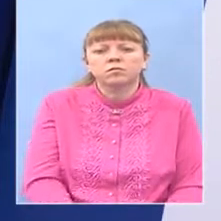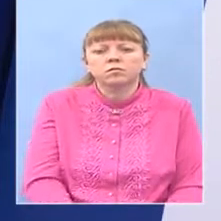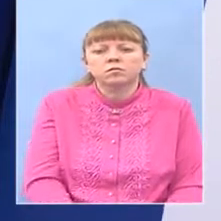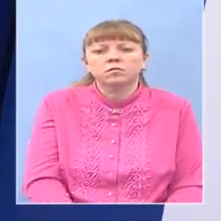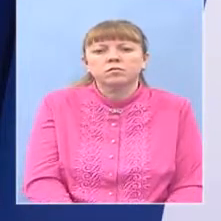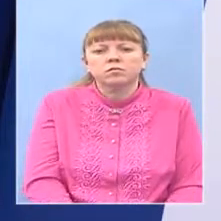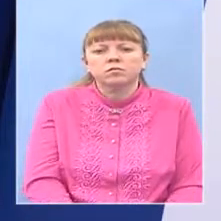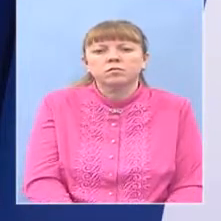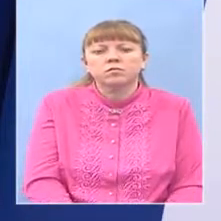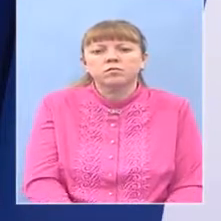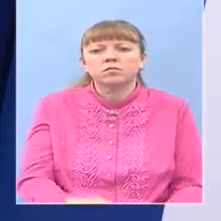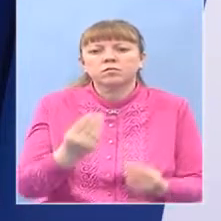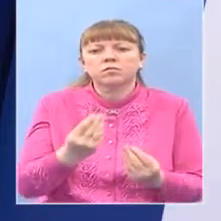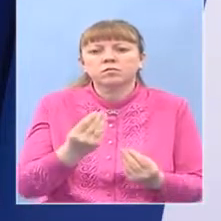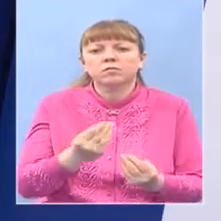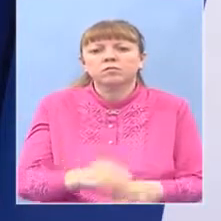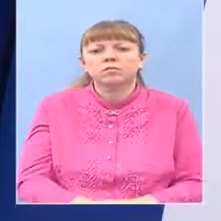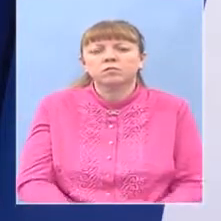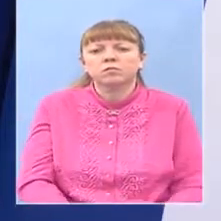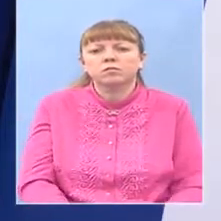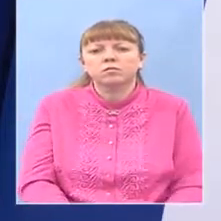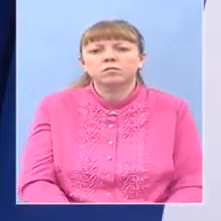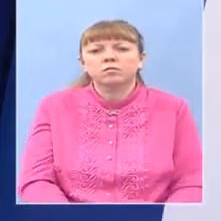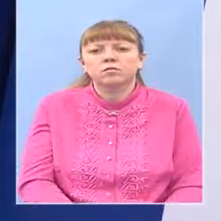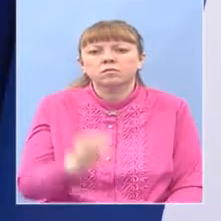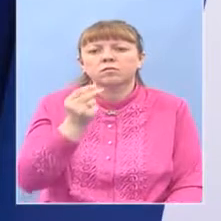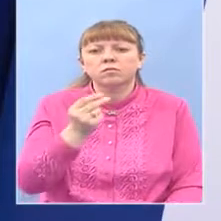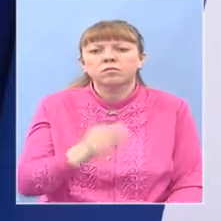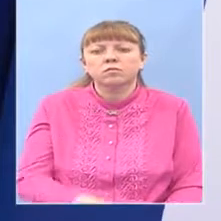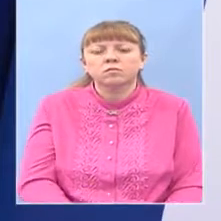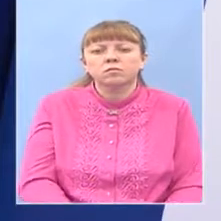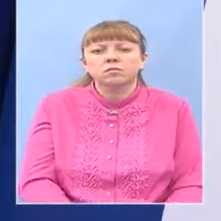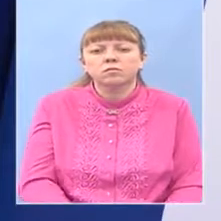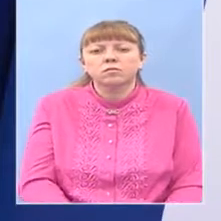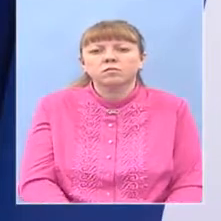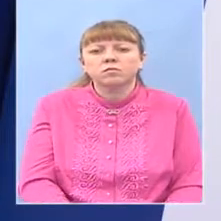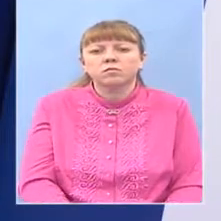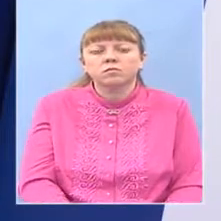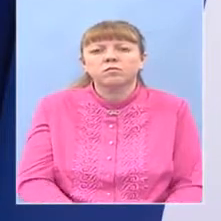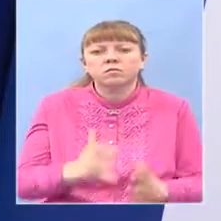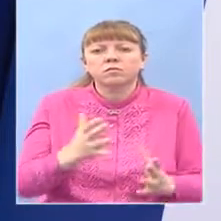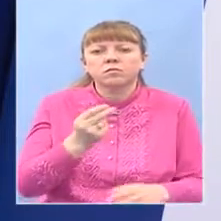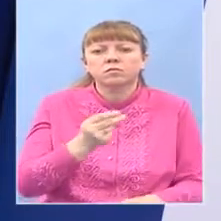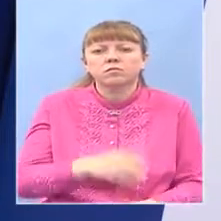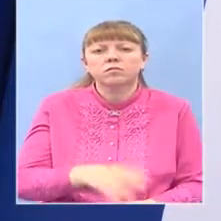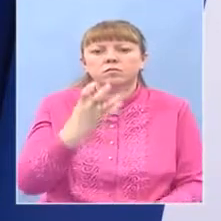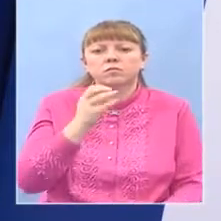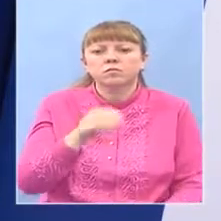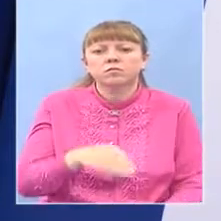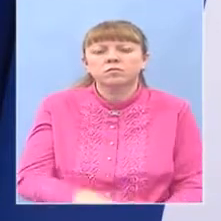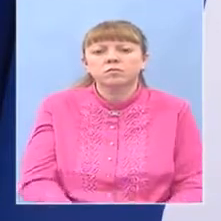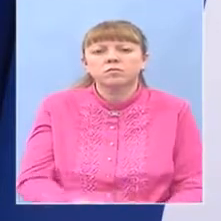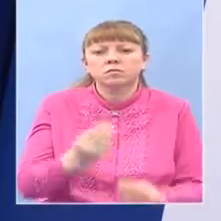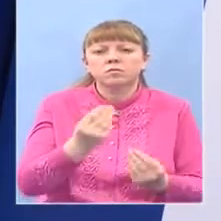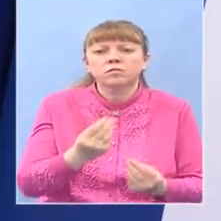Выдается конкретная там сумма для того, чтобы, ну, я не говорю, что это большие деньги, конечно, до 500 тысяч тенге